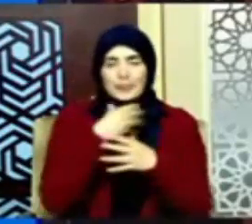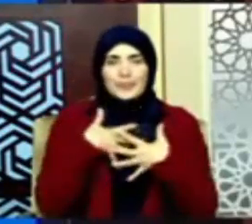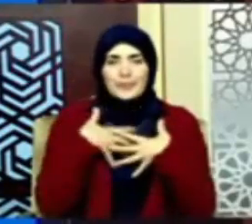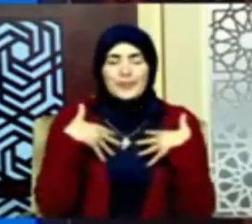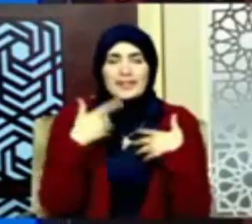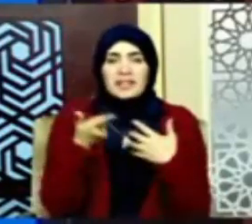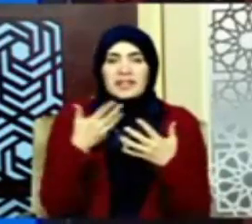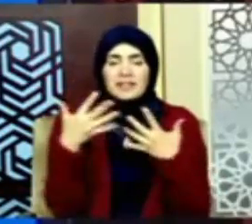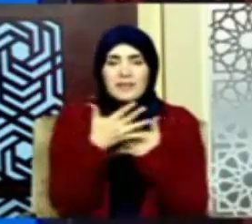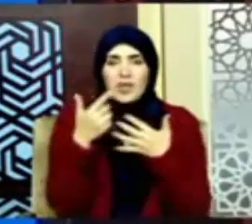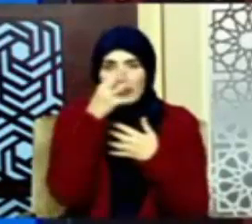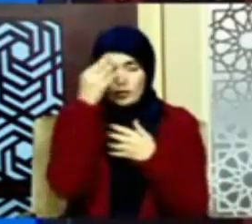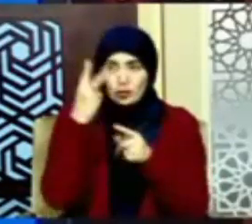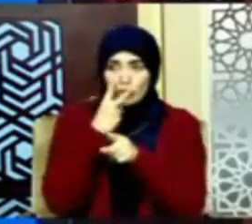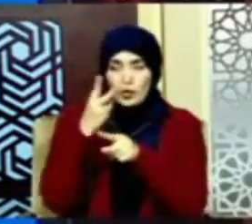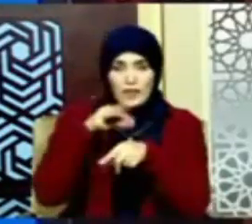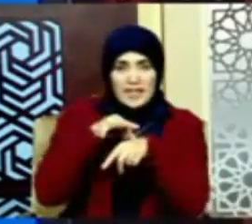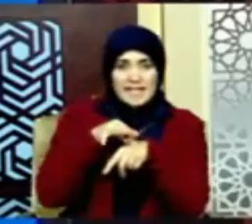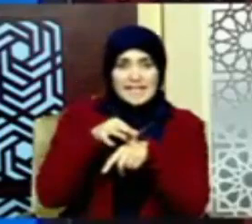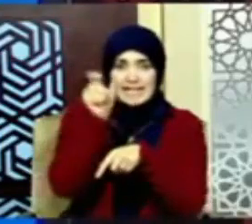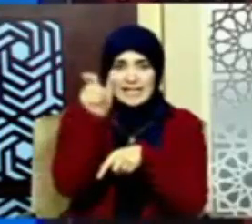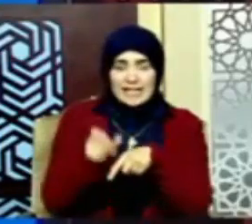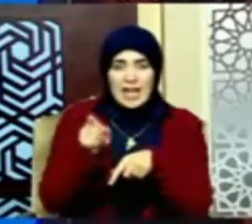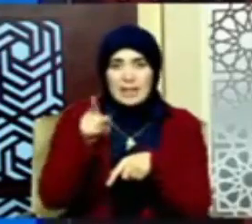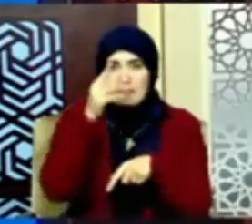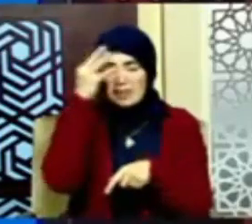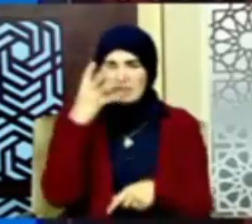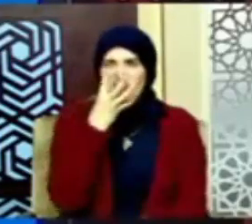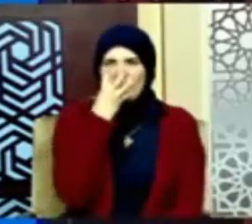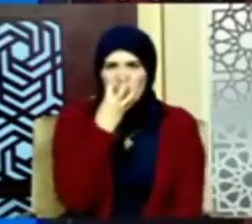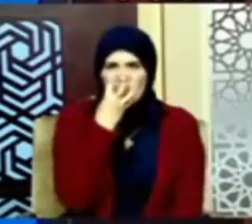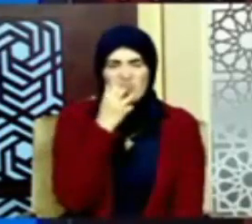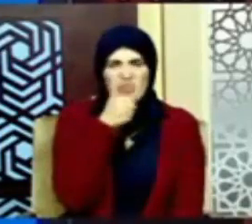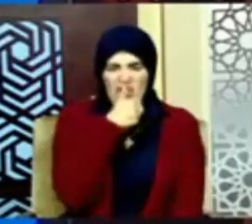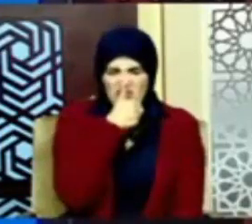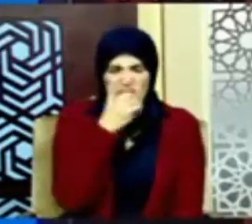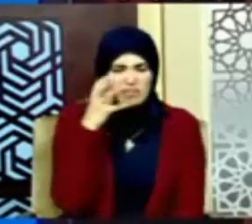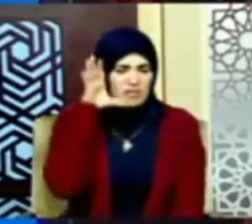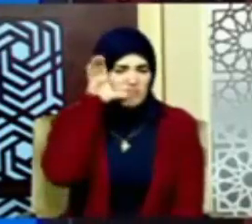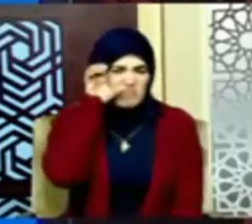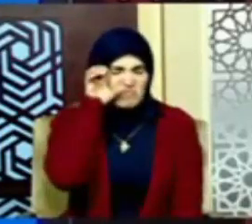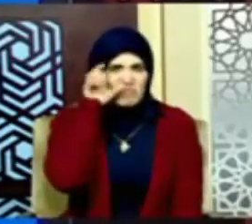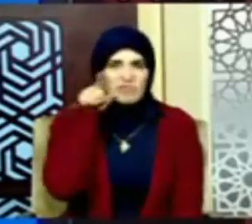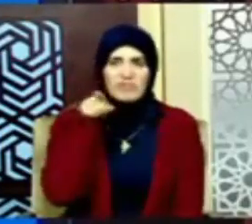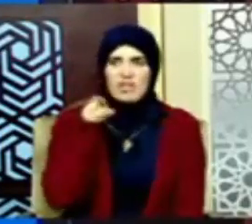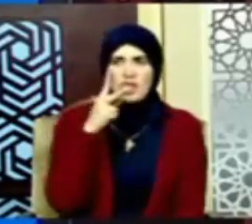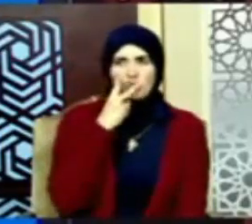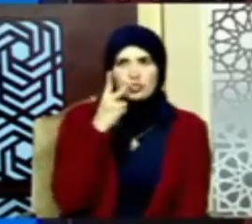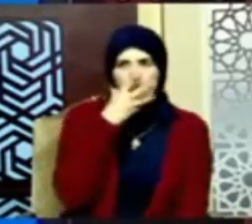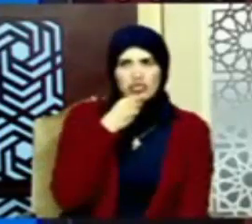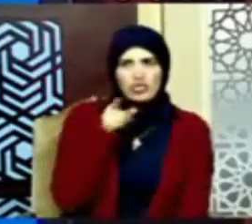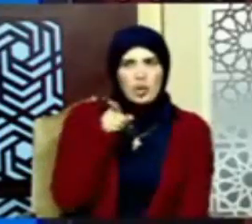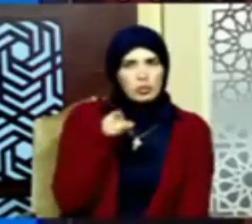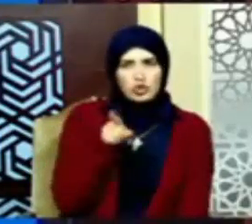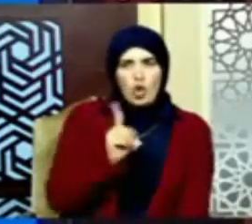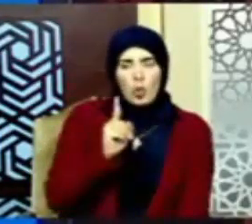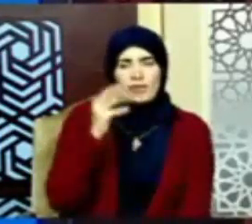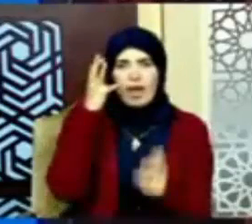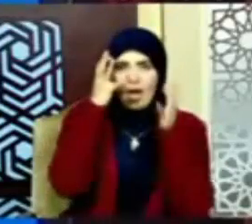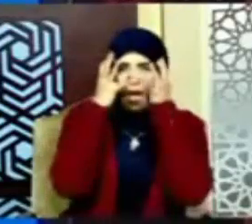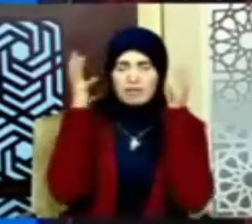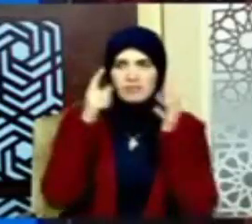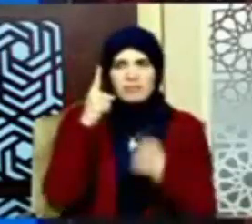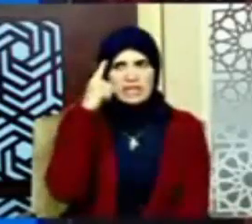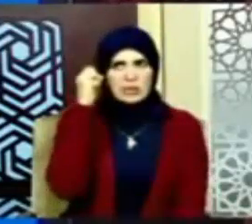واليسر. فإن وجدت إنسانا كئيبا كئيبا مبتئسا ميأسا